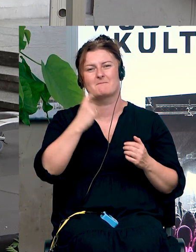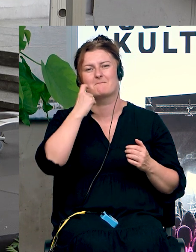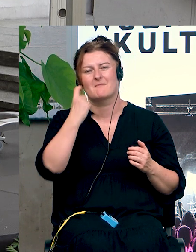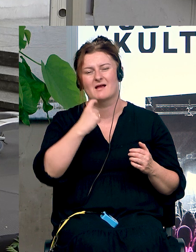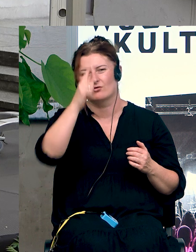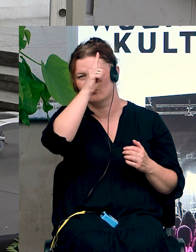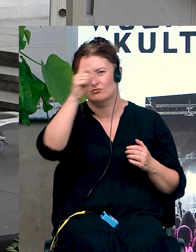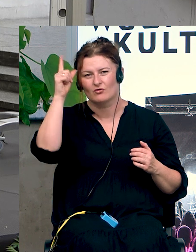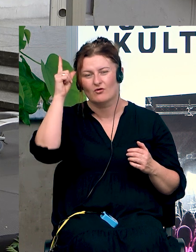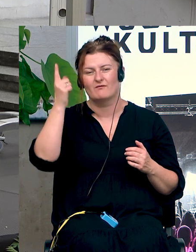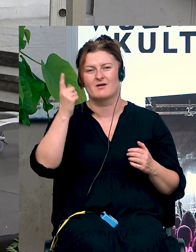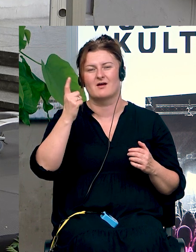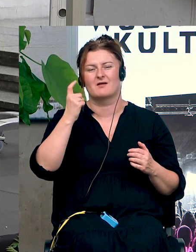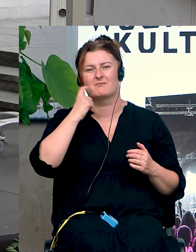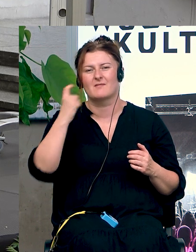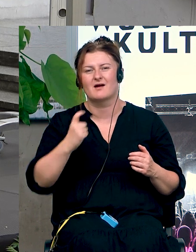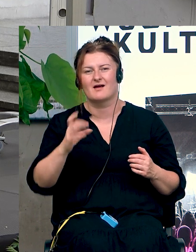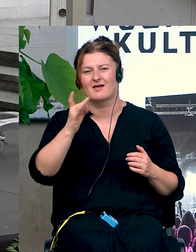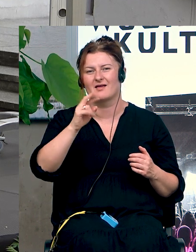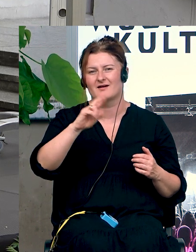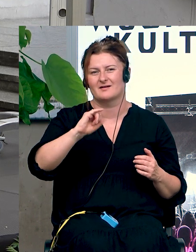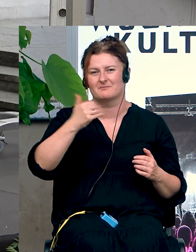Грім. Казки Андерсена.